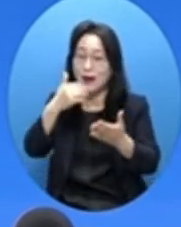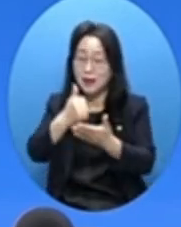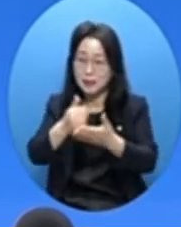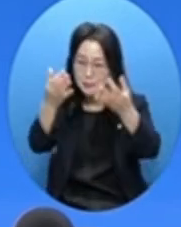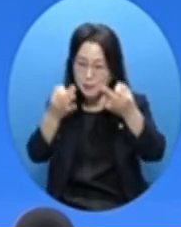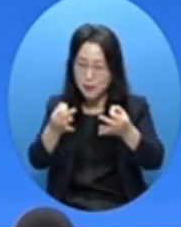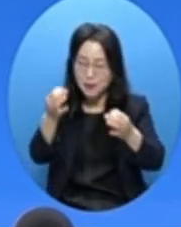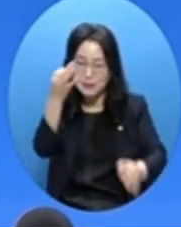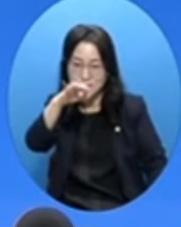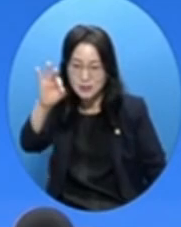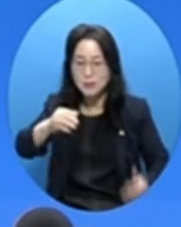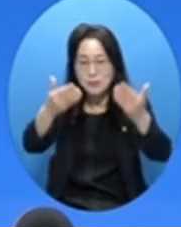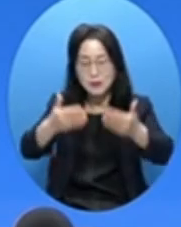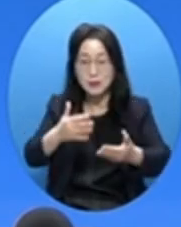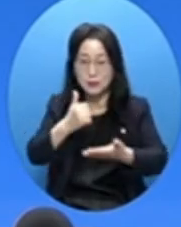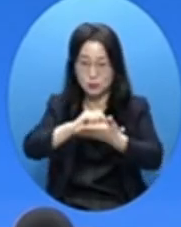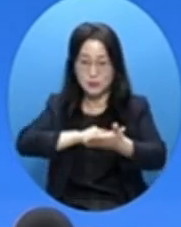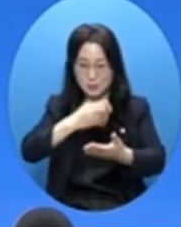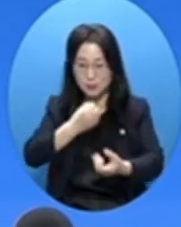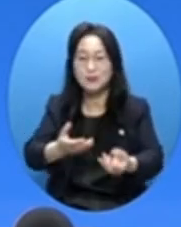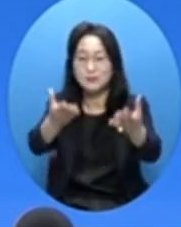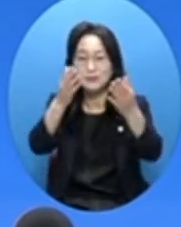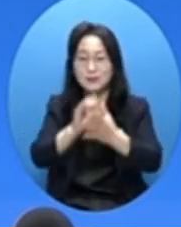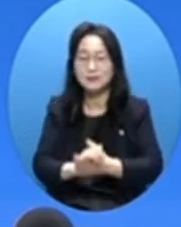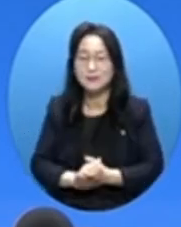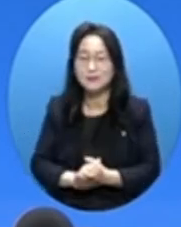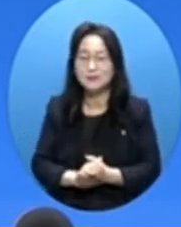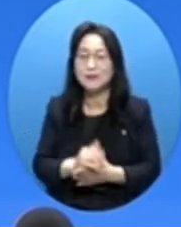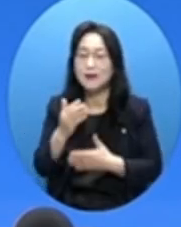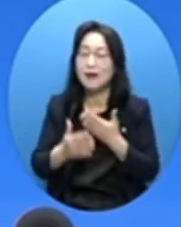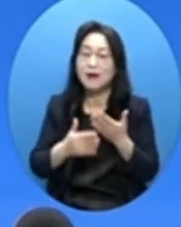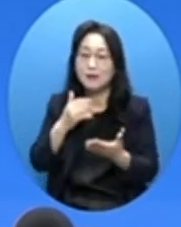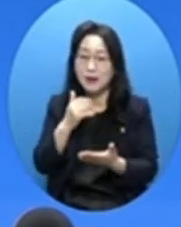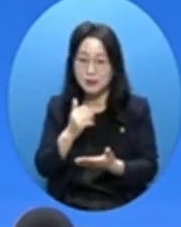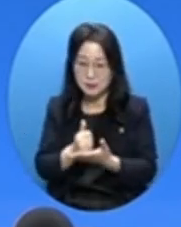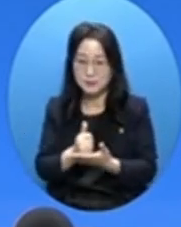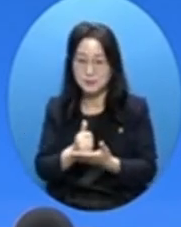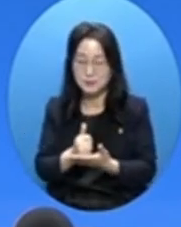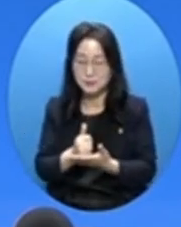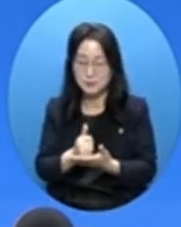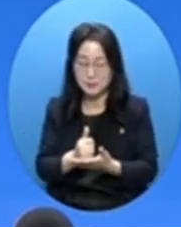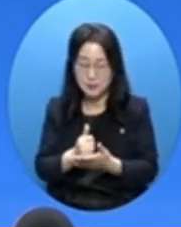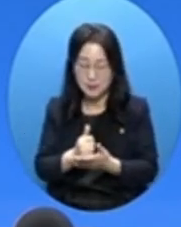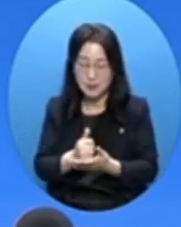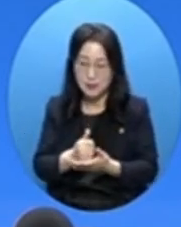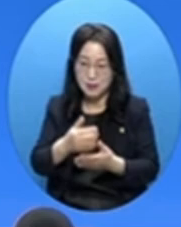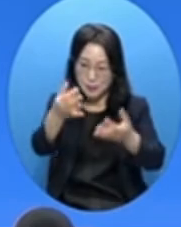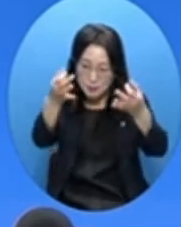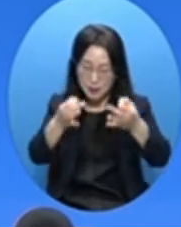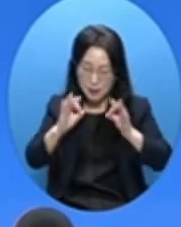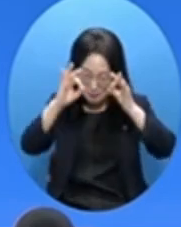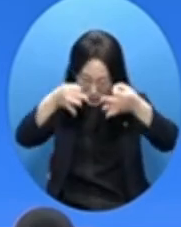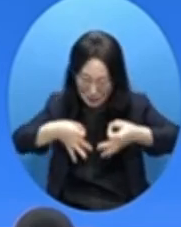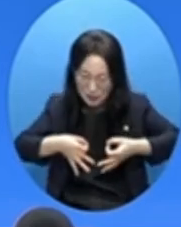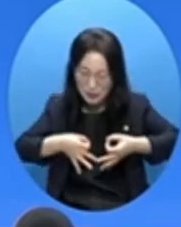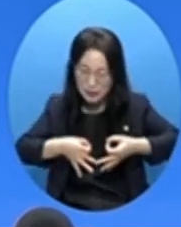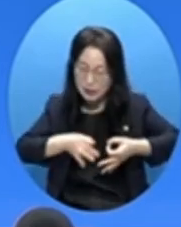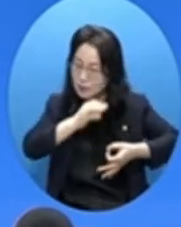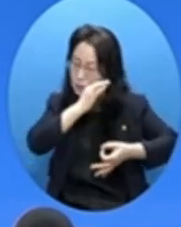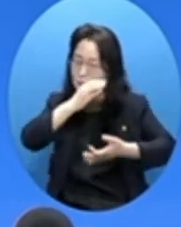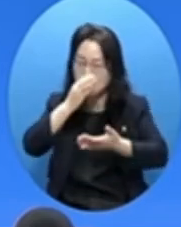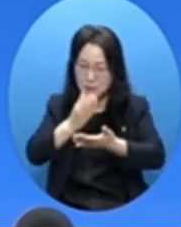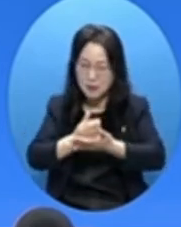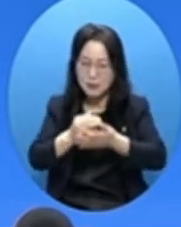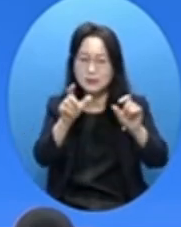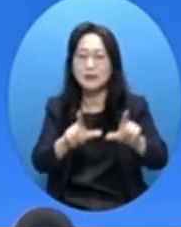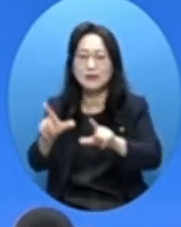여름보다 주지를 짐으로 축원합니다 하나님께서 늘 자신을 살펴보고 한음 앞에서 부끄러움이 없는 삶을 살아가는 여러분 되기를